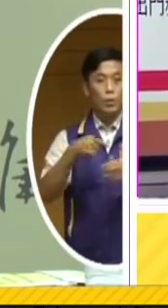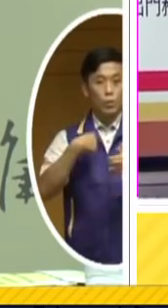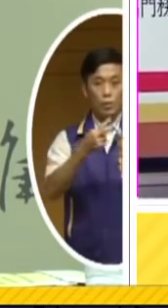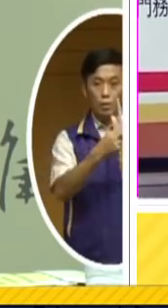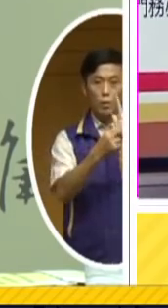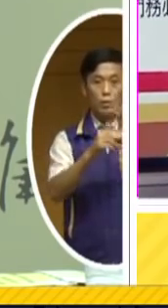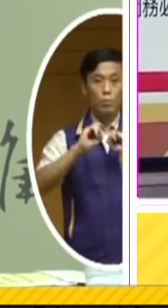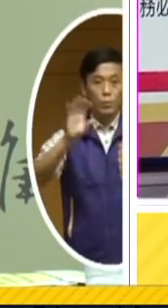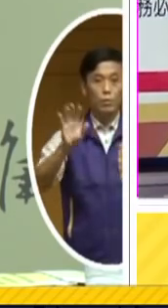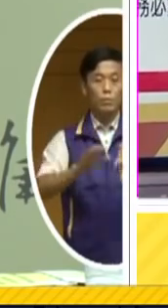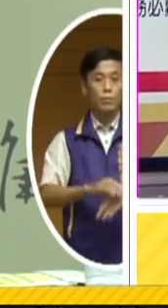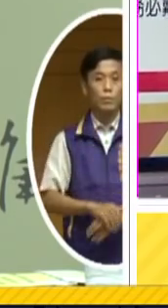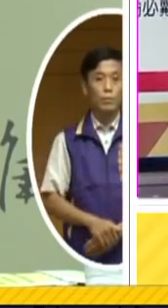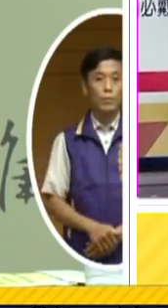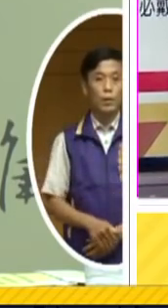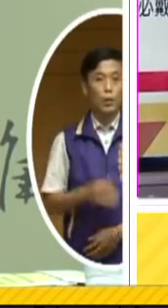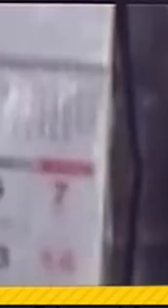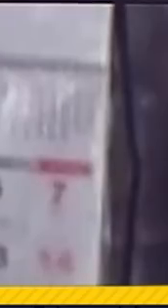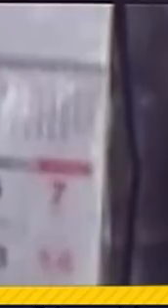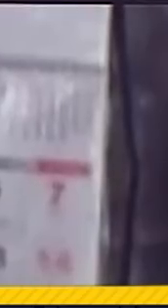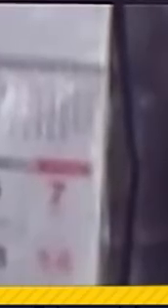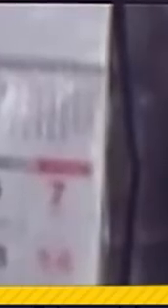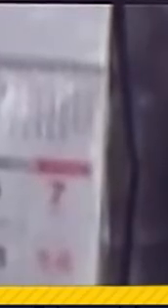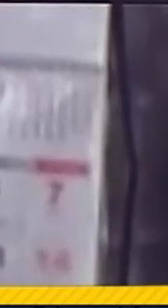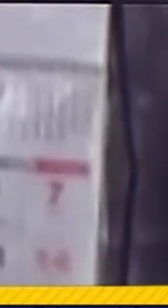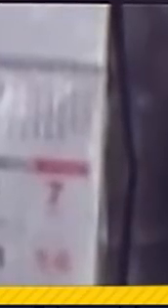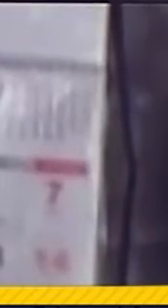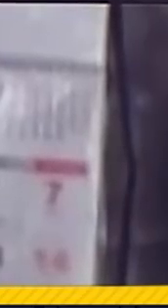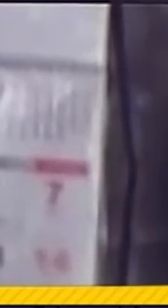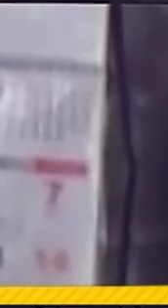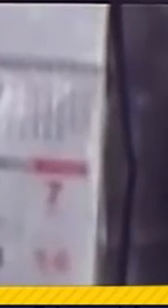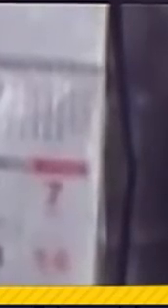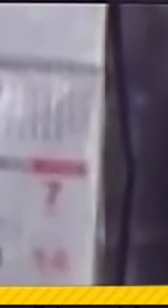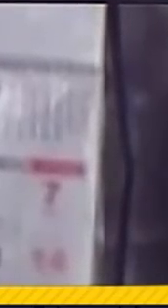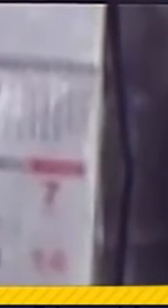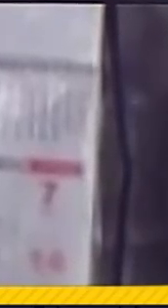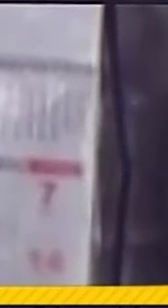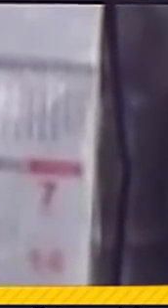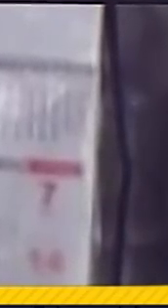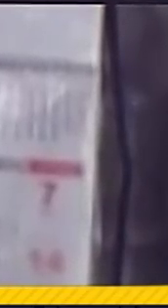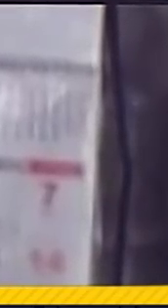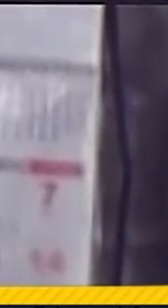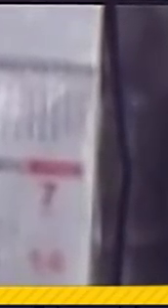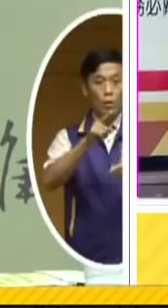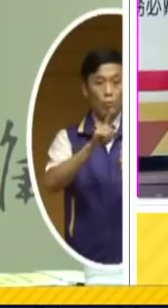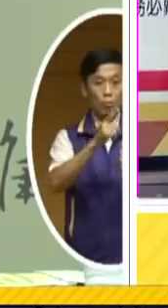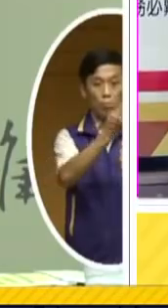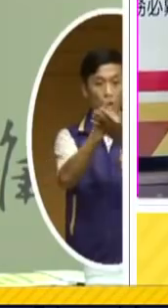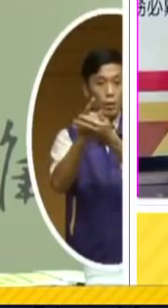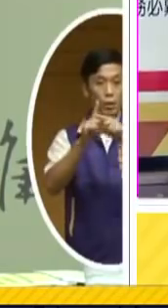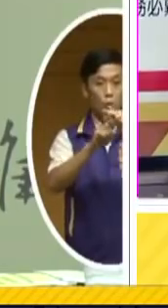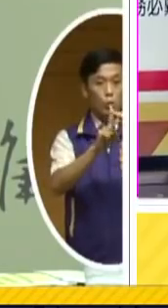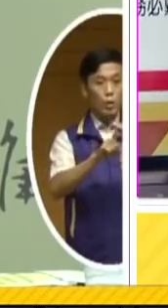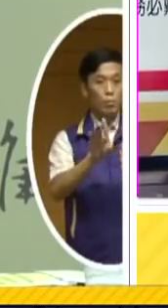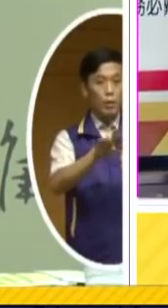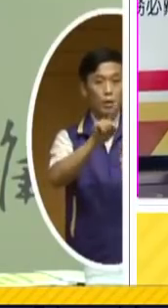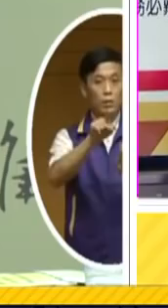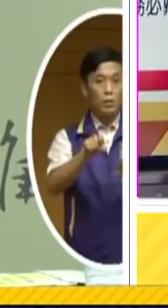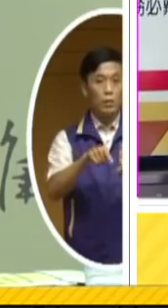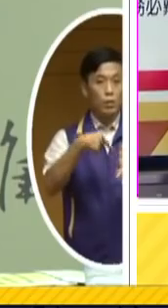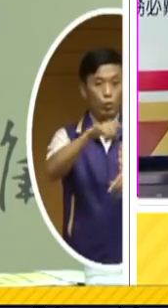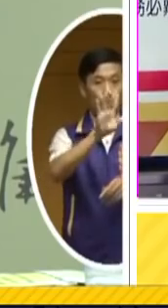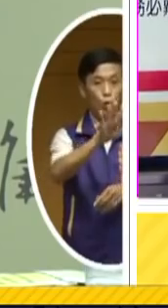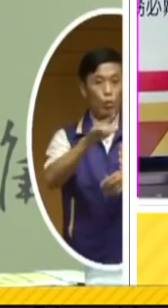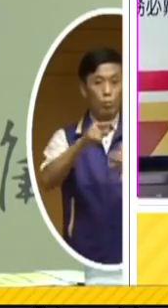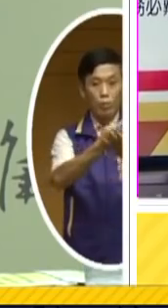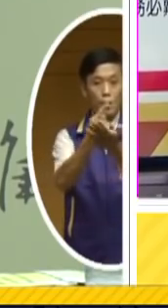出来造谣，说他没有戴口罩，这让我们其实看得非常害怕，就会觉得说以后是不是我任何的照片都要拿时钟跟